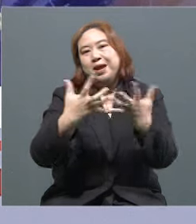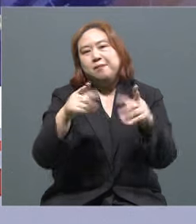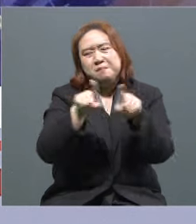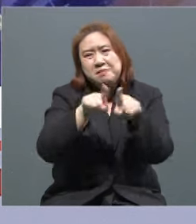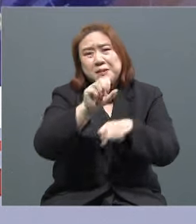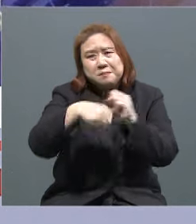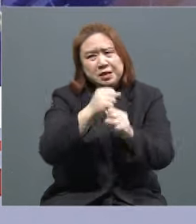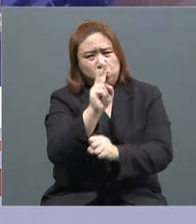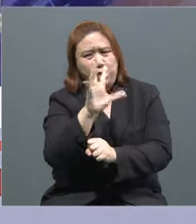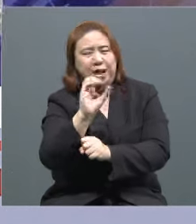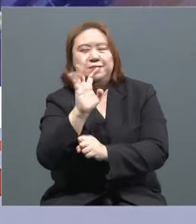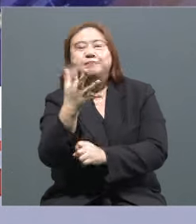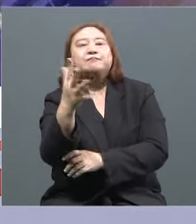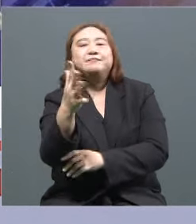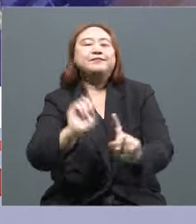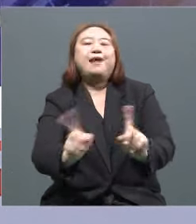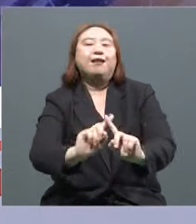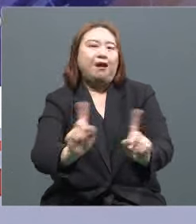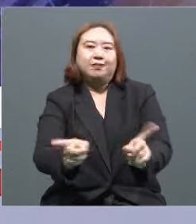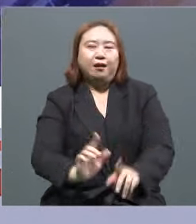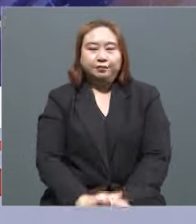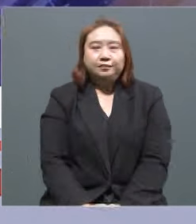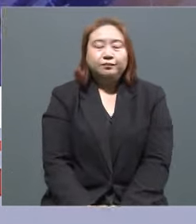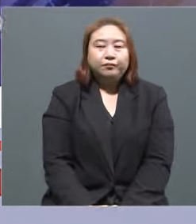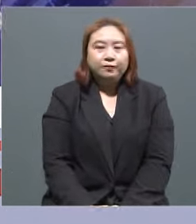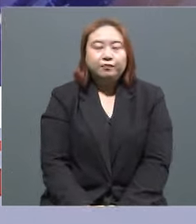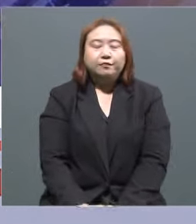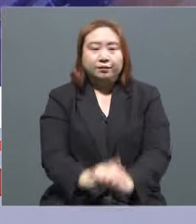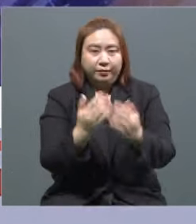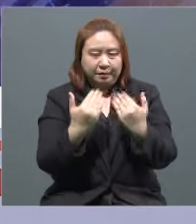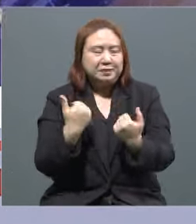2554อย่างแน่นอน ต่างกันเยอะสถานการณ์ต่างกันเยอะ ใช่นะคะมีหลายปัจจัยที่ต่างกันมากนะคะ